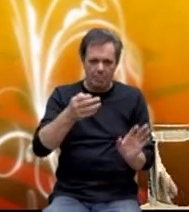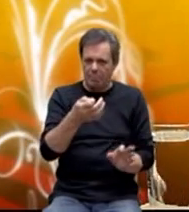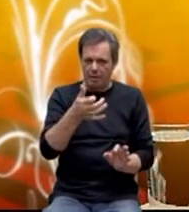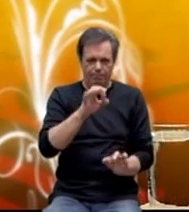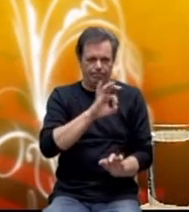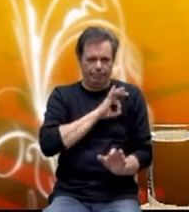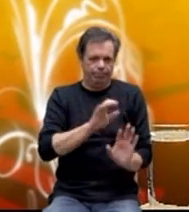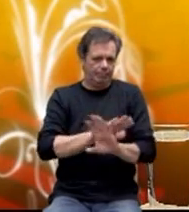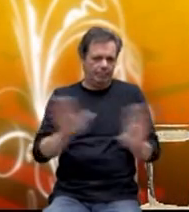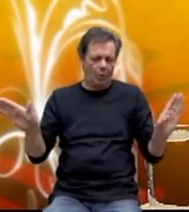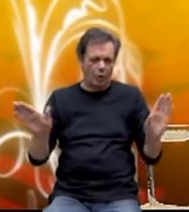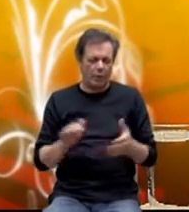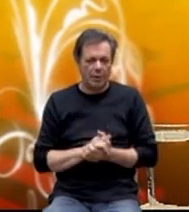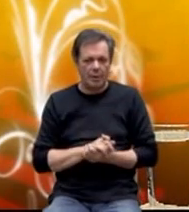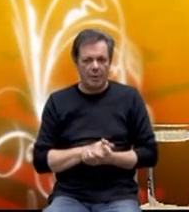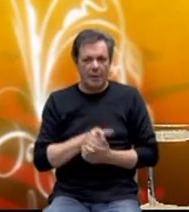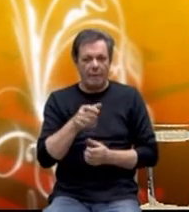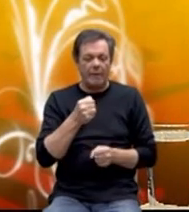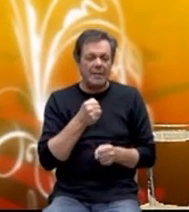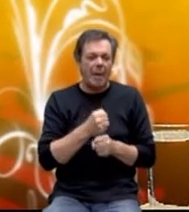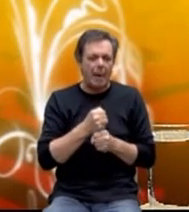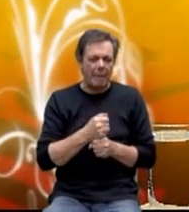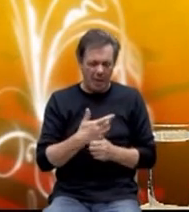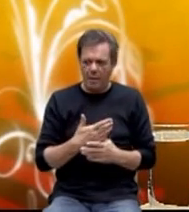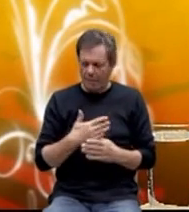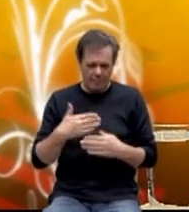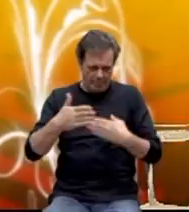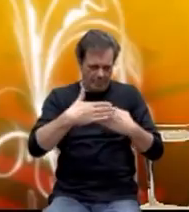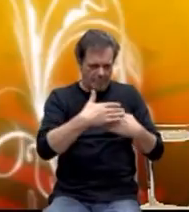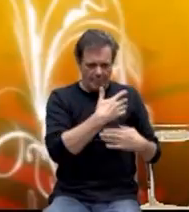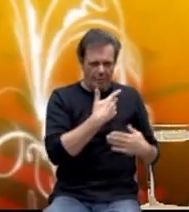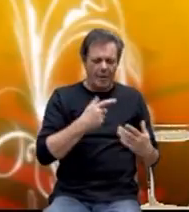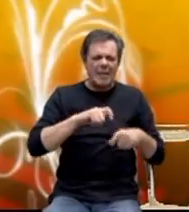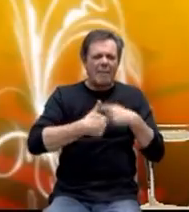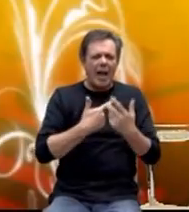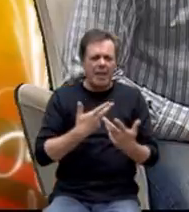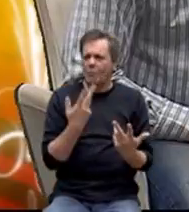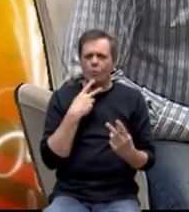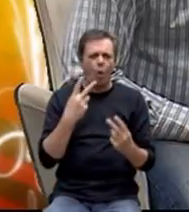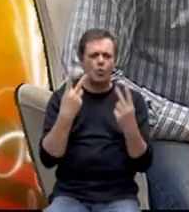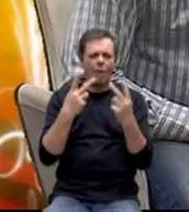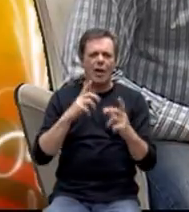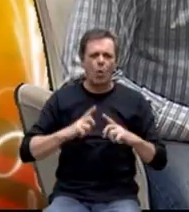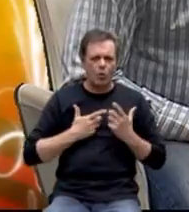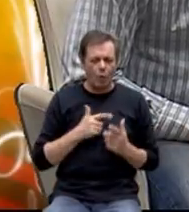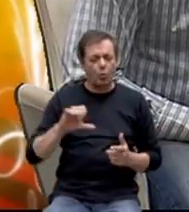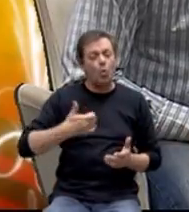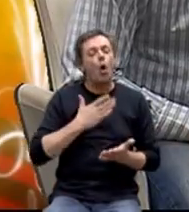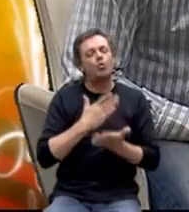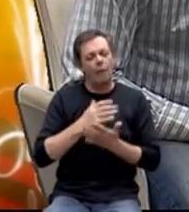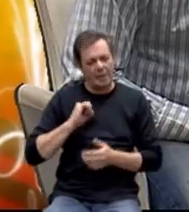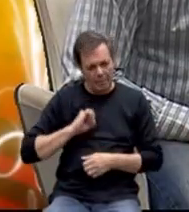grob. Vi ste napravili prioritete, poslagali ste neke stvari u životu. Trudim se još uvijek.